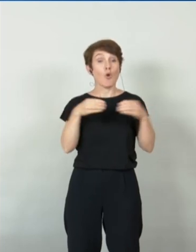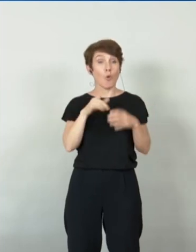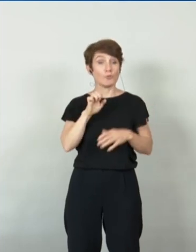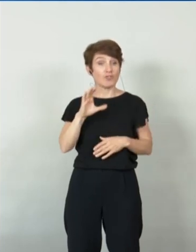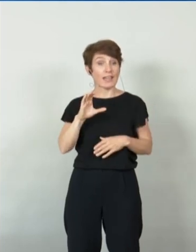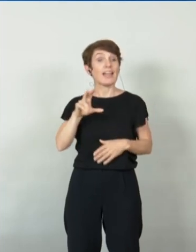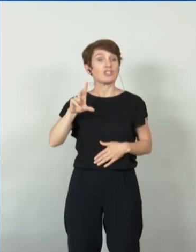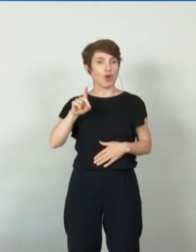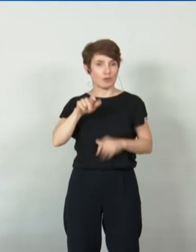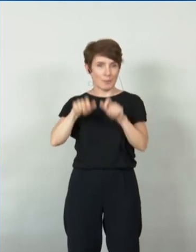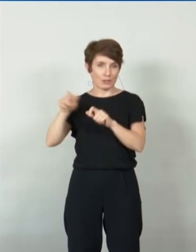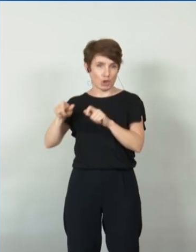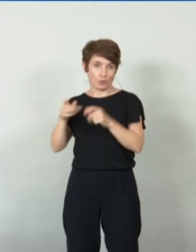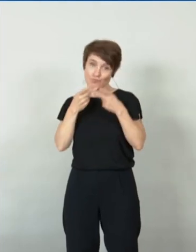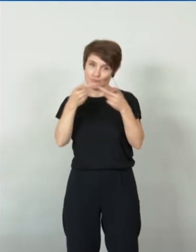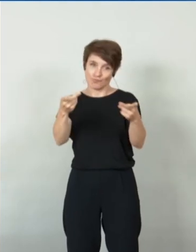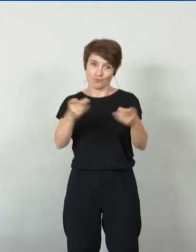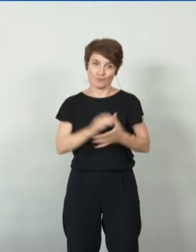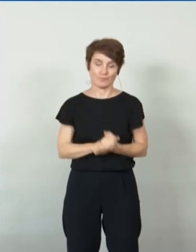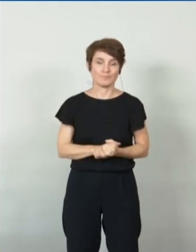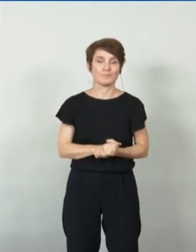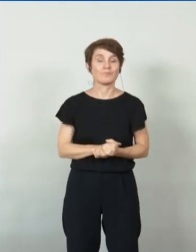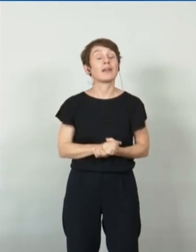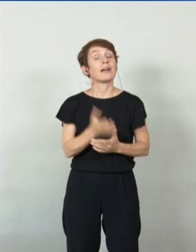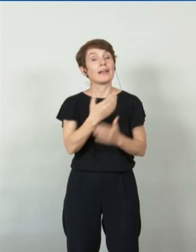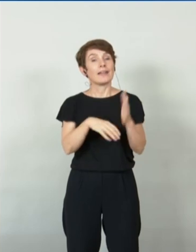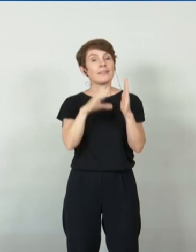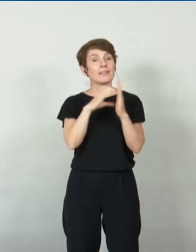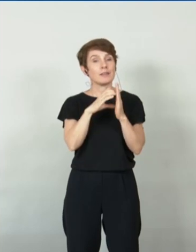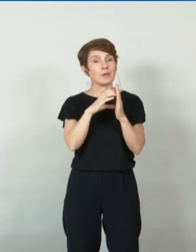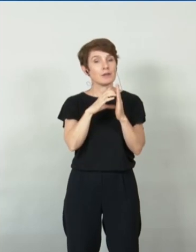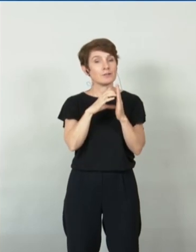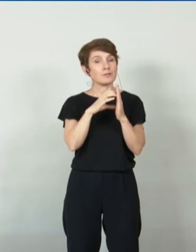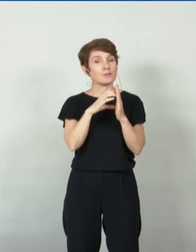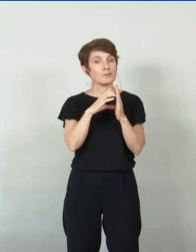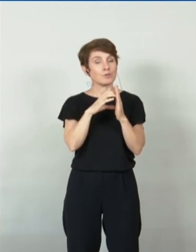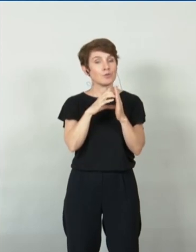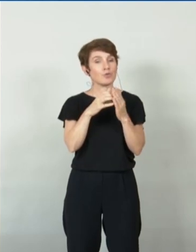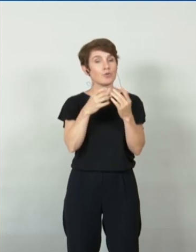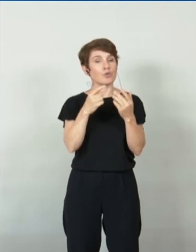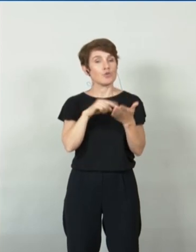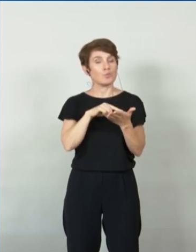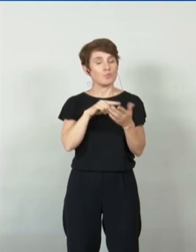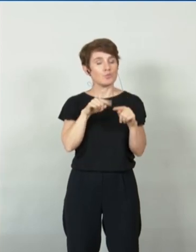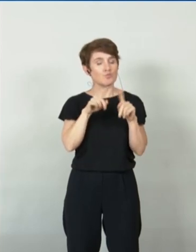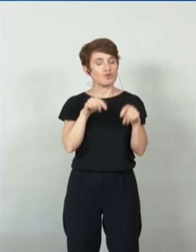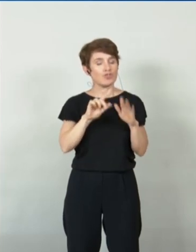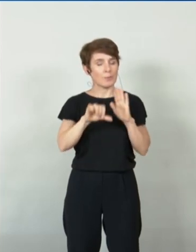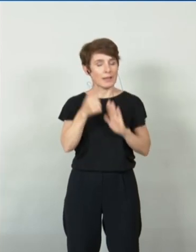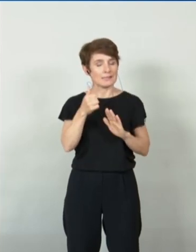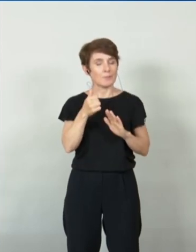présence donc délibération budget principal compte de gestion